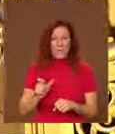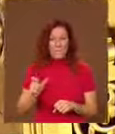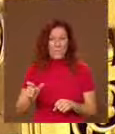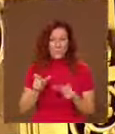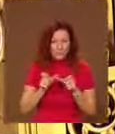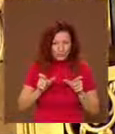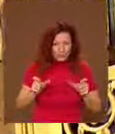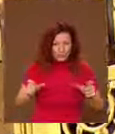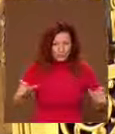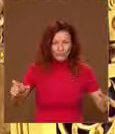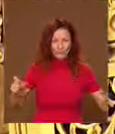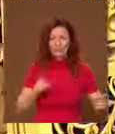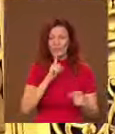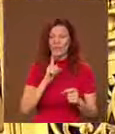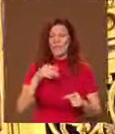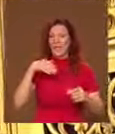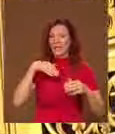на Тайната вечеря.